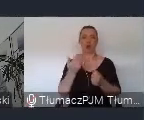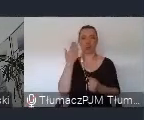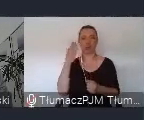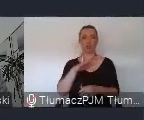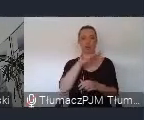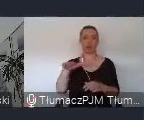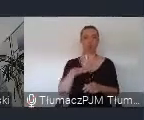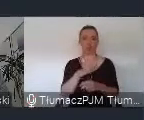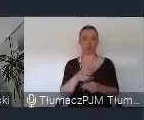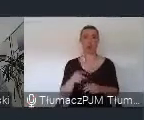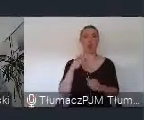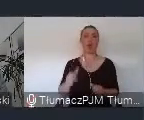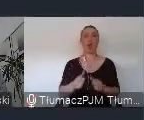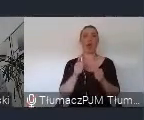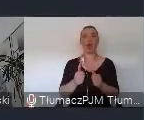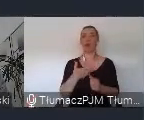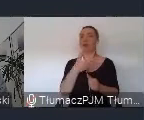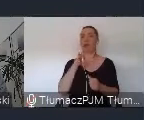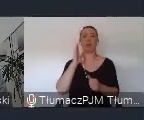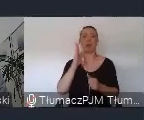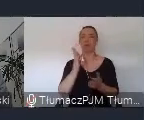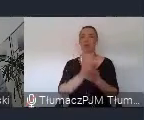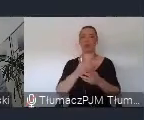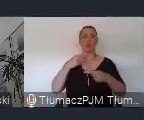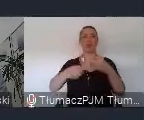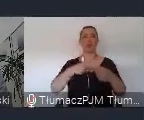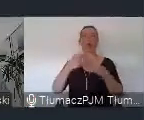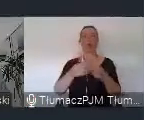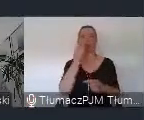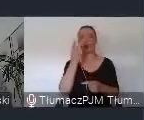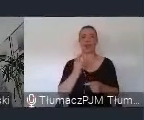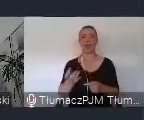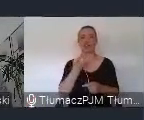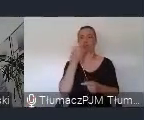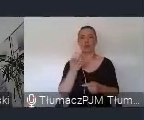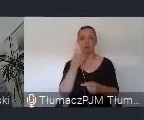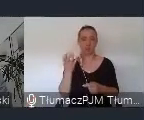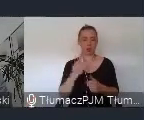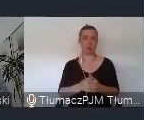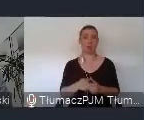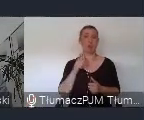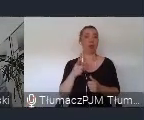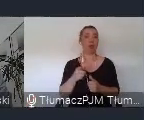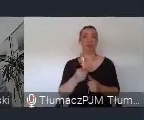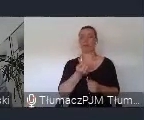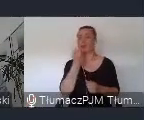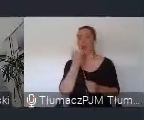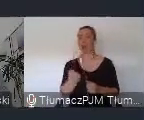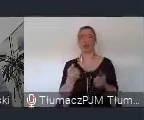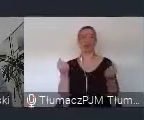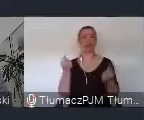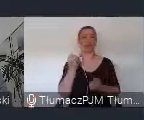osiągnie zerowy poziom emisji gazów cieplarnianych netto. No, jest to na pewno wyzwanie ogromne, gigantyczne bym powiedział,